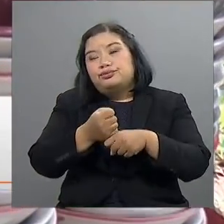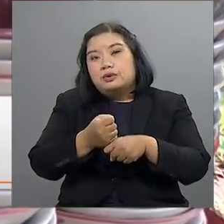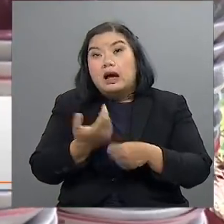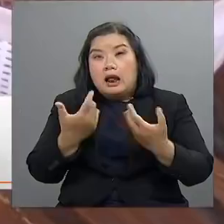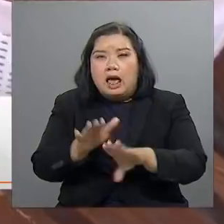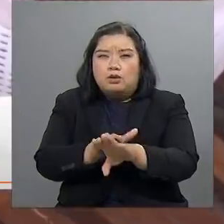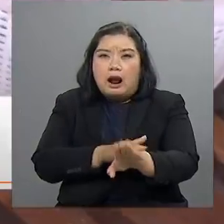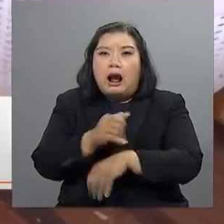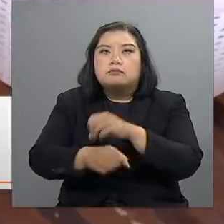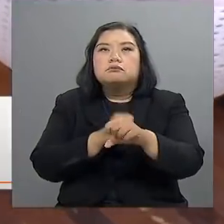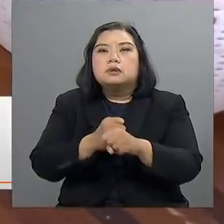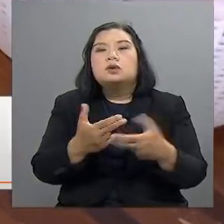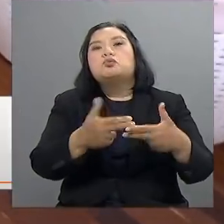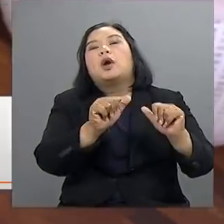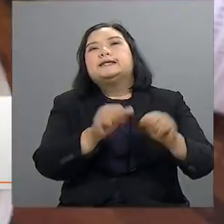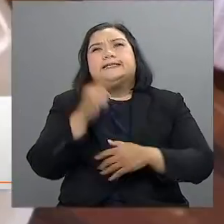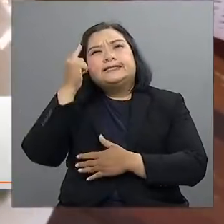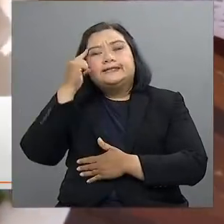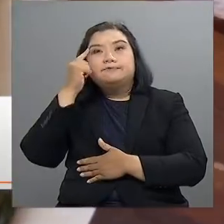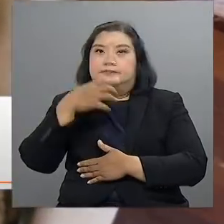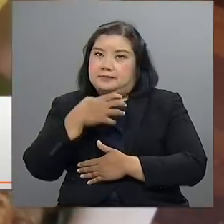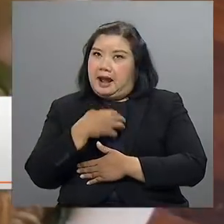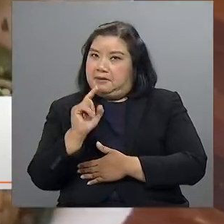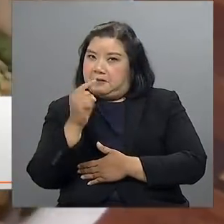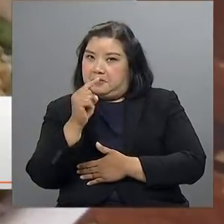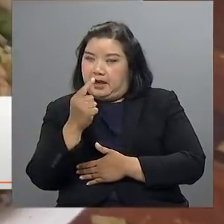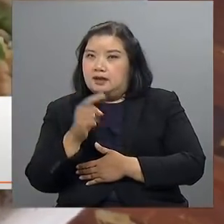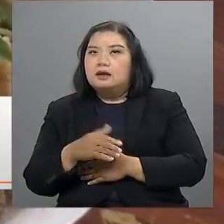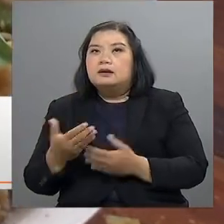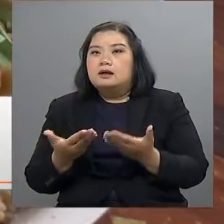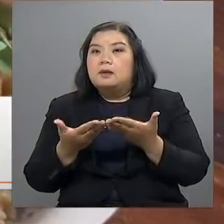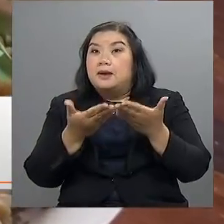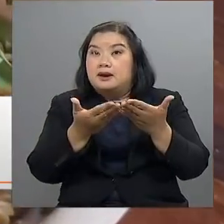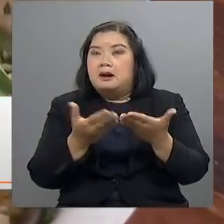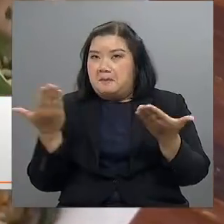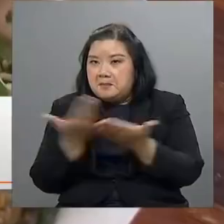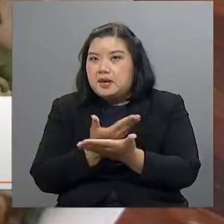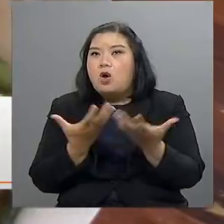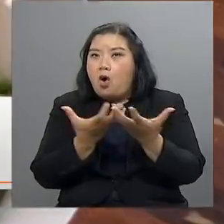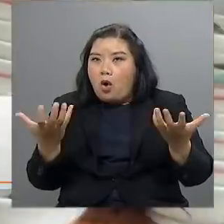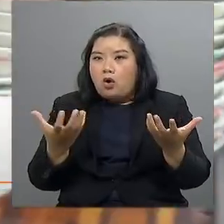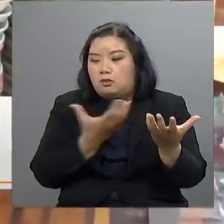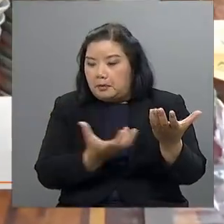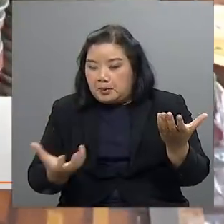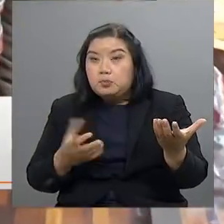อดอยู่เฉยๆนะครับก็เลยเอามาตั้งแล้วก็วางอุปกรณ์ที่ใช้สำหรับขายก๋วยเตี๋ยวครับ นะคะคุณระวังนี่เขาก็เล่าว่าสาเหตุน